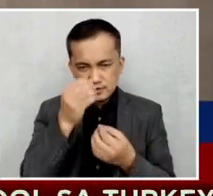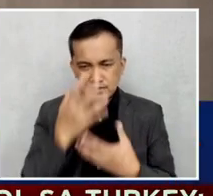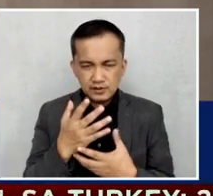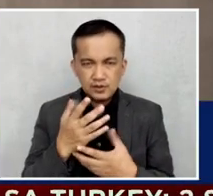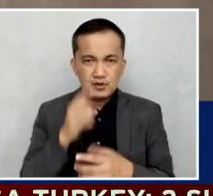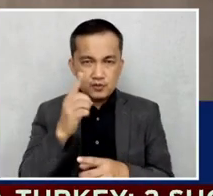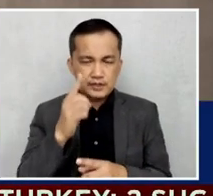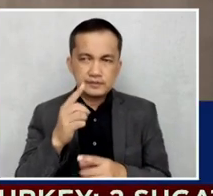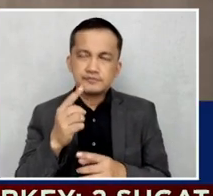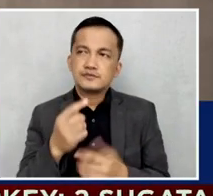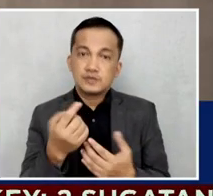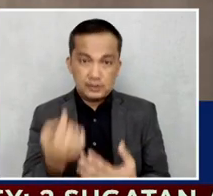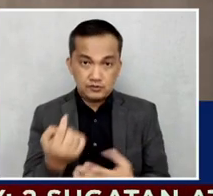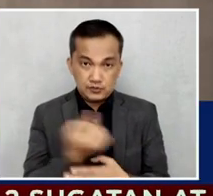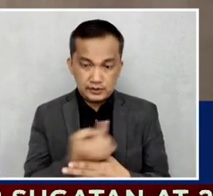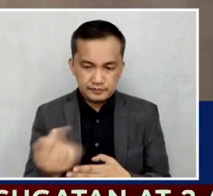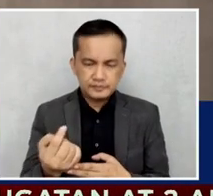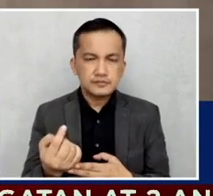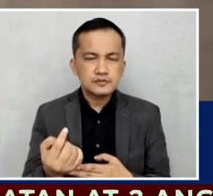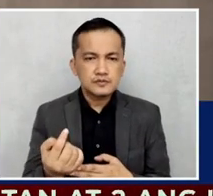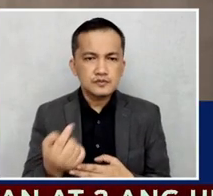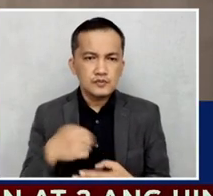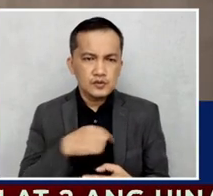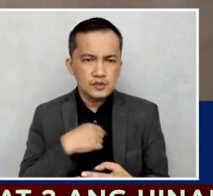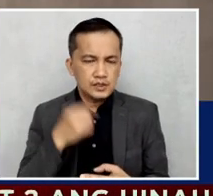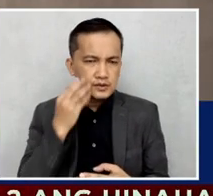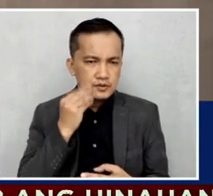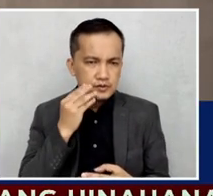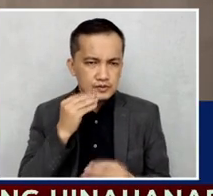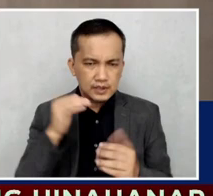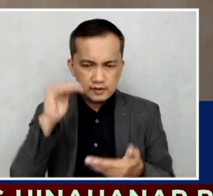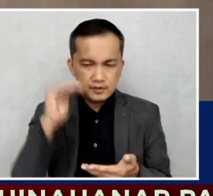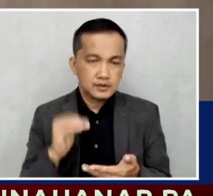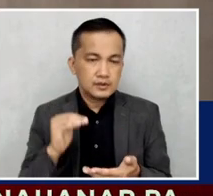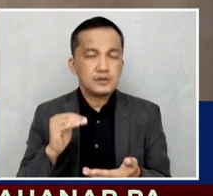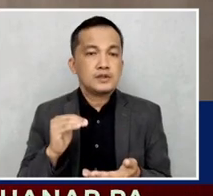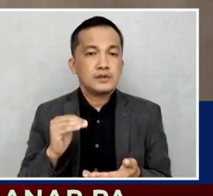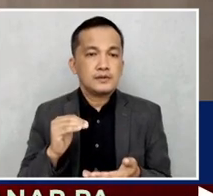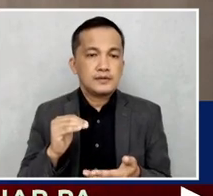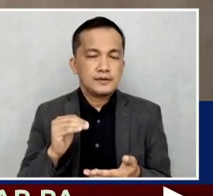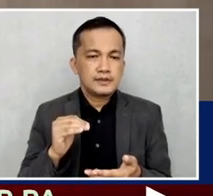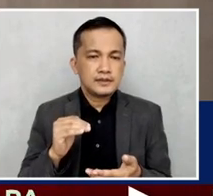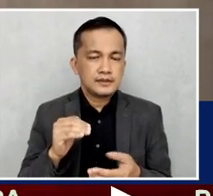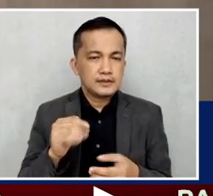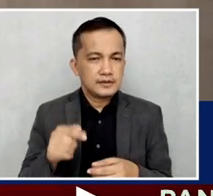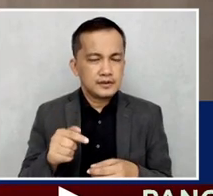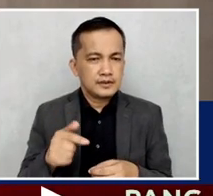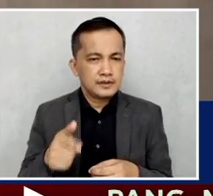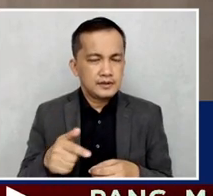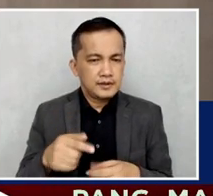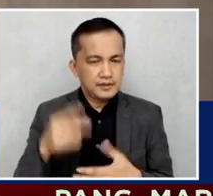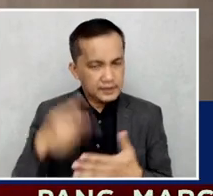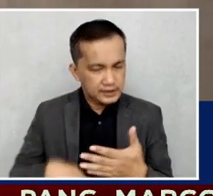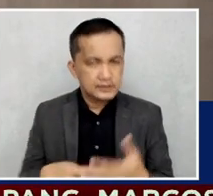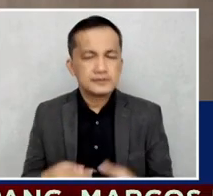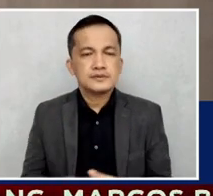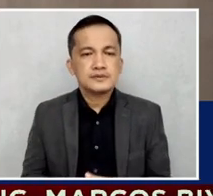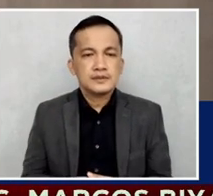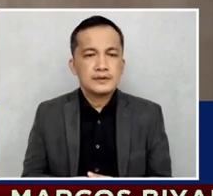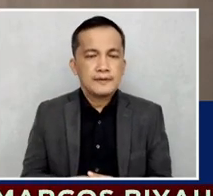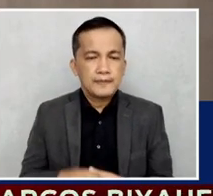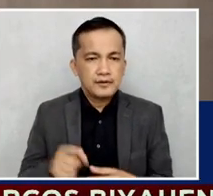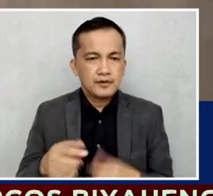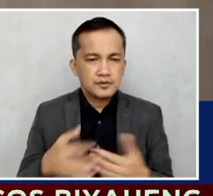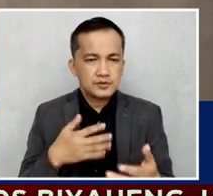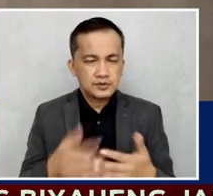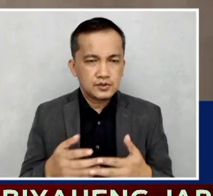to, we will experience yung reduction sa pump prices. So that's good. Although nagkaroon naman tayo